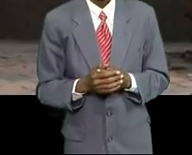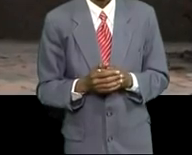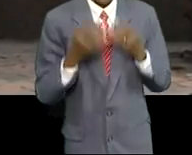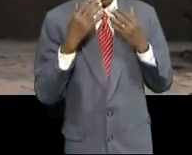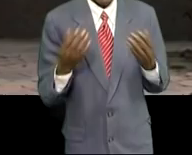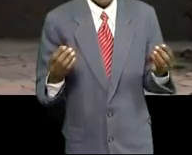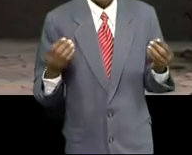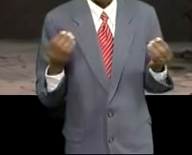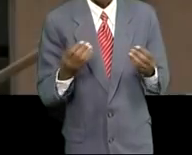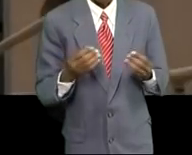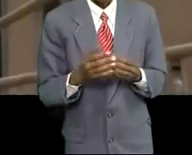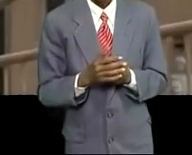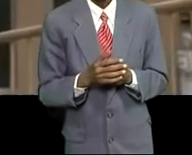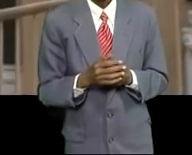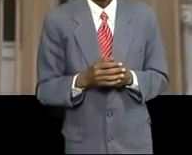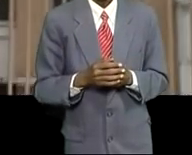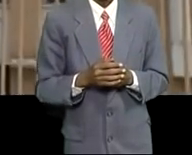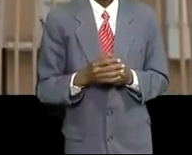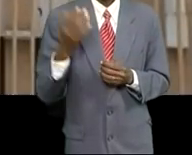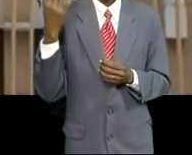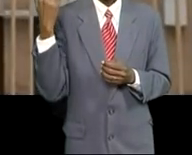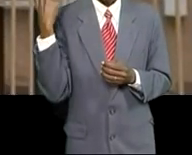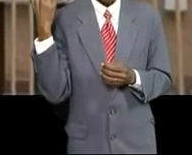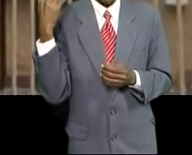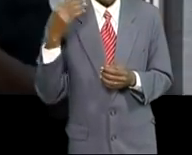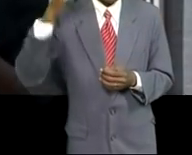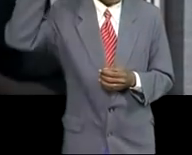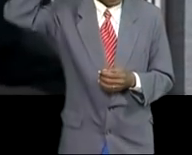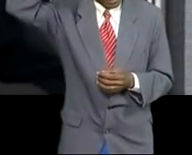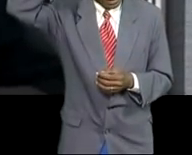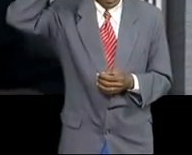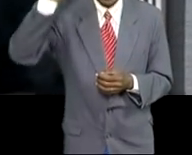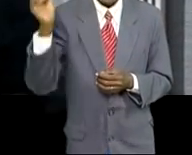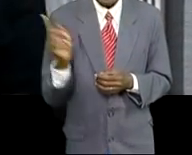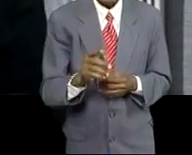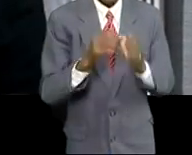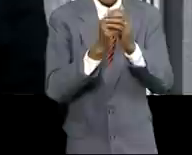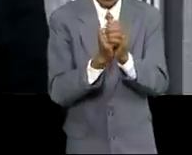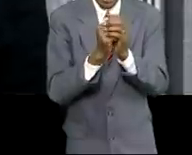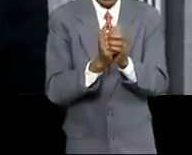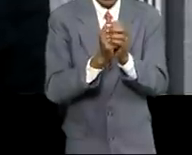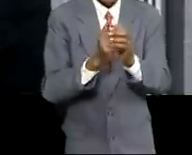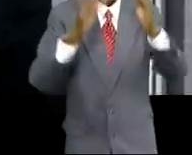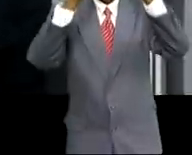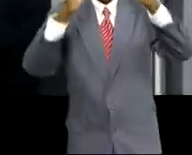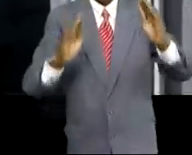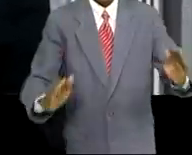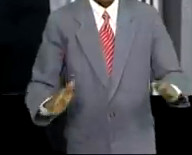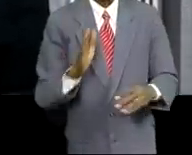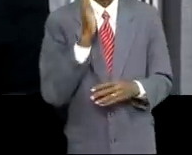grotte. Encore sous le choc, quelques chrétiens enchaînent le chapelet. Tout est fait pour qu'il soit rapidement